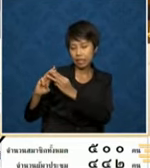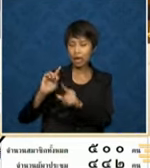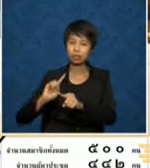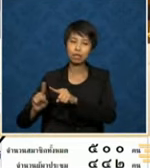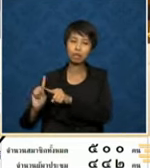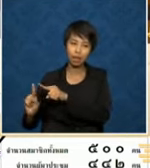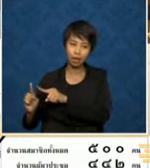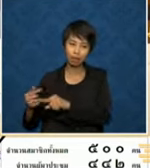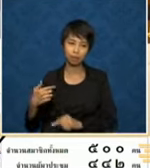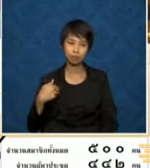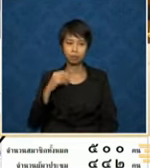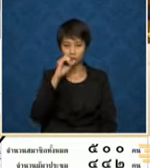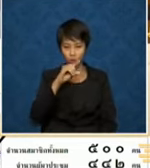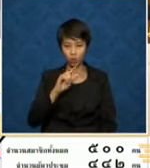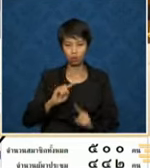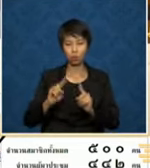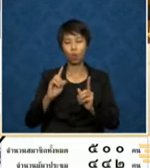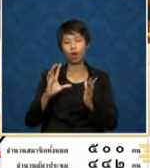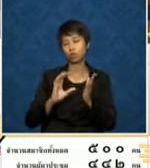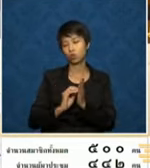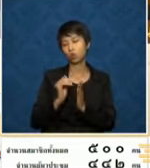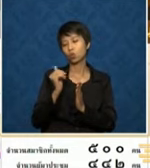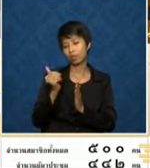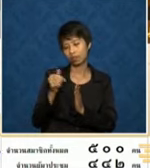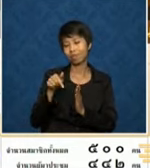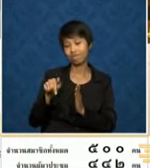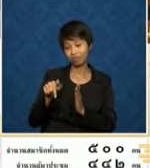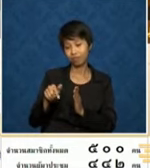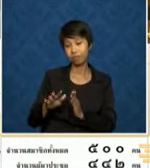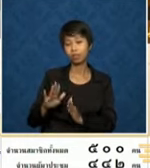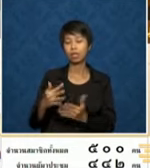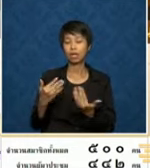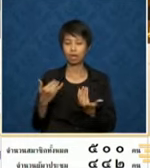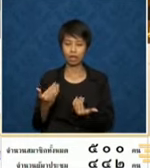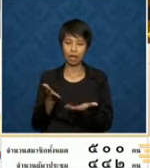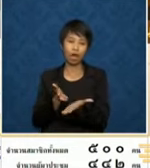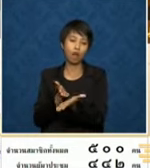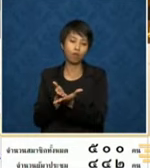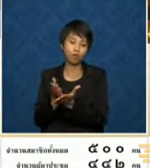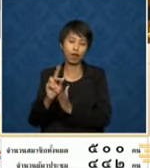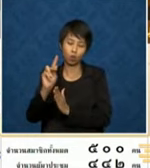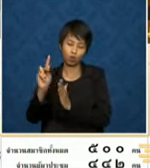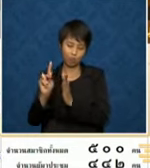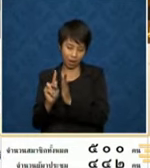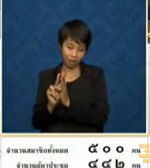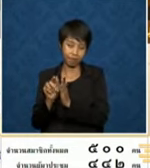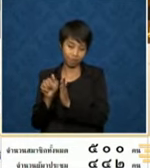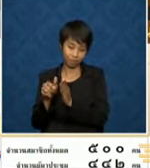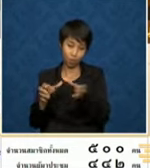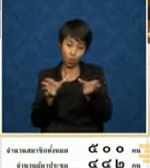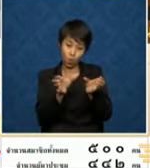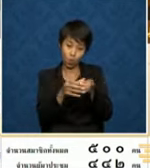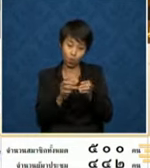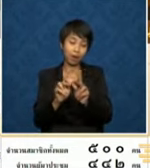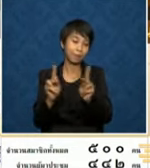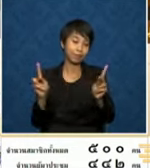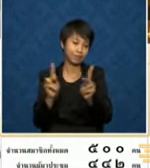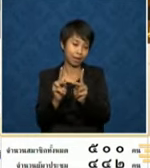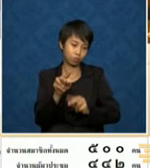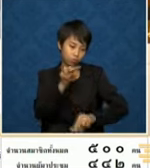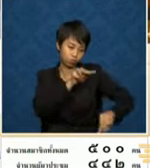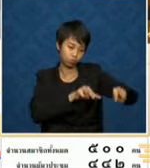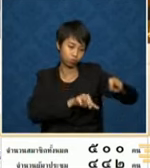แต่โชคดีของพี่น้องชาวสวนยางครับเรามีฝ่ายตรวจสอบคือฝ่ายนิติบัญญัติโดยกรรมาธิการต่าง